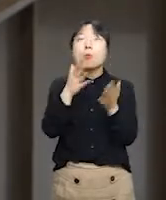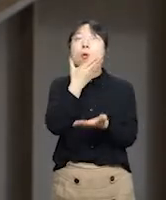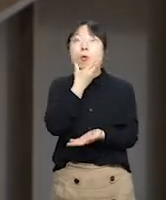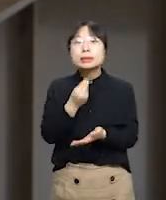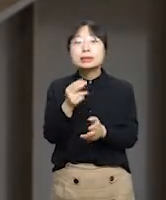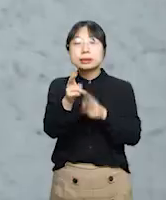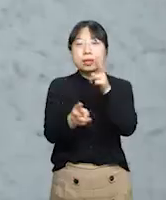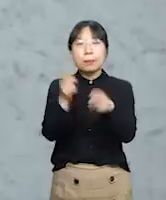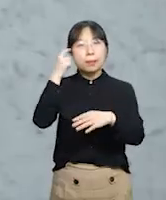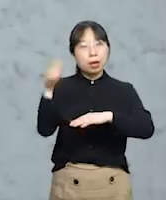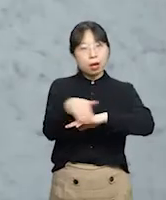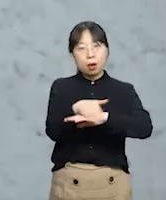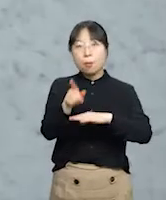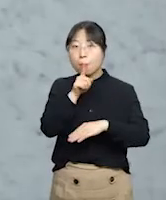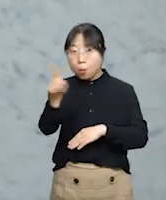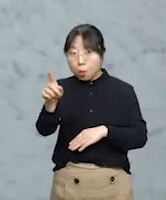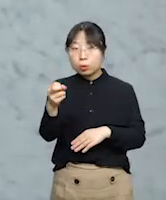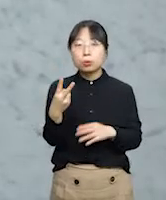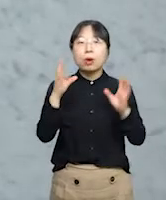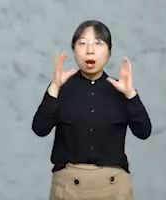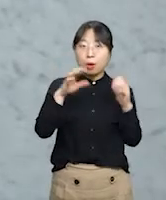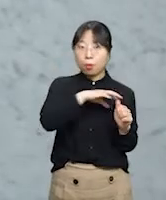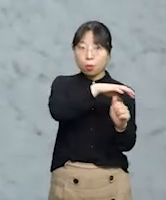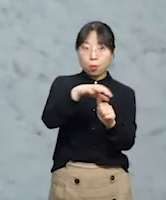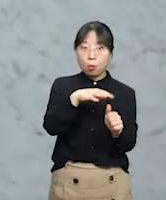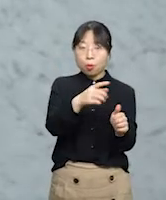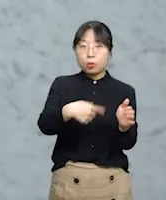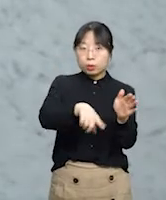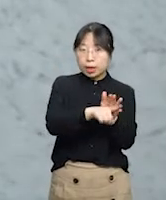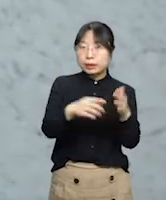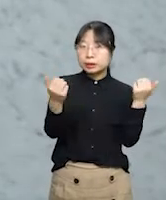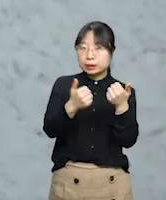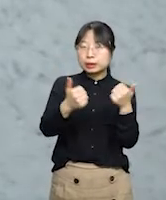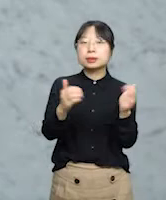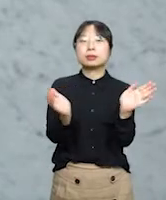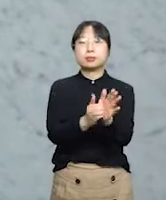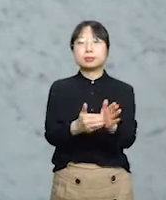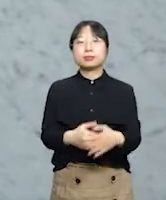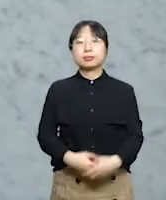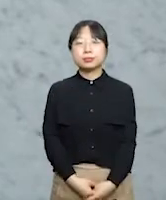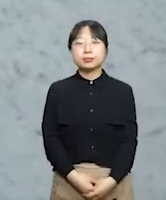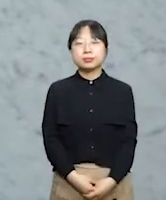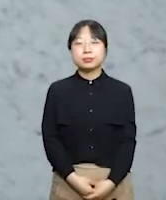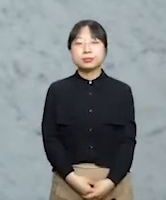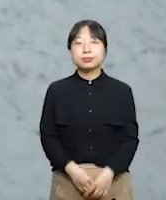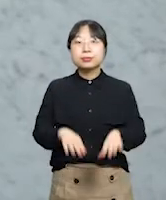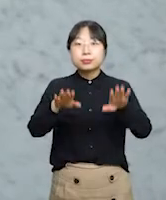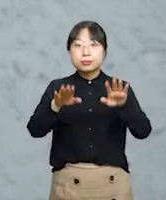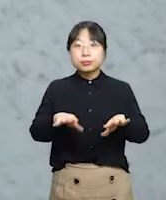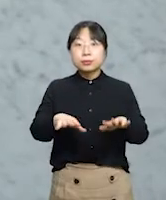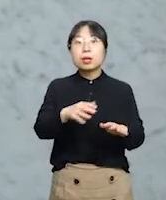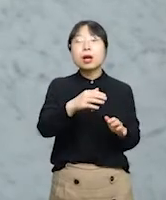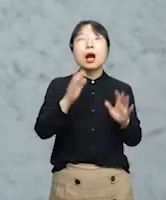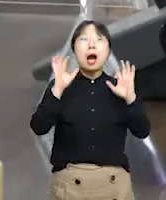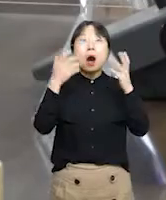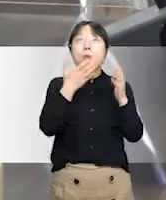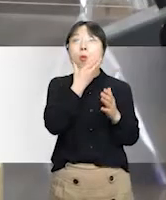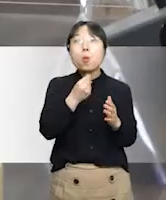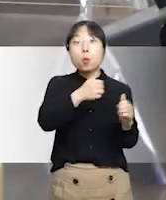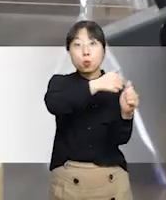보고, 보호아동에 대한 보호조치 결정 심의 등을 진행했습니다. 이번